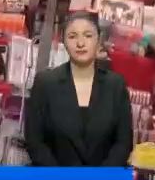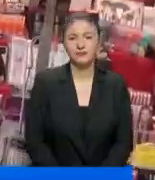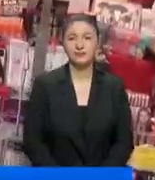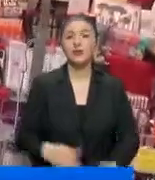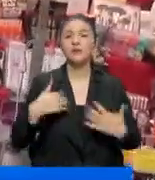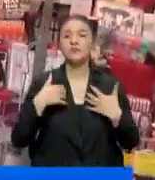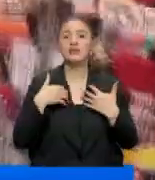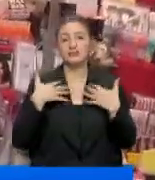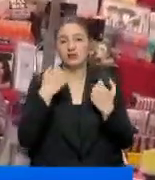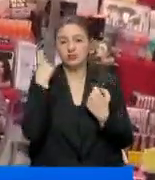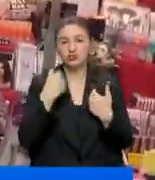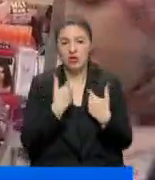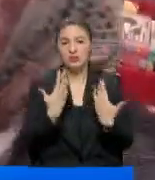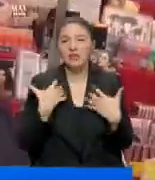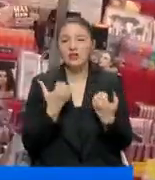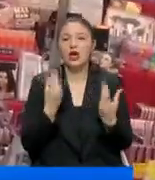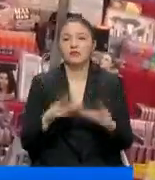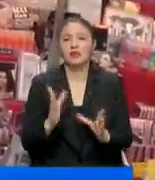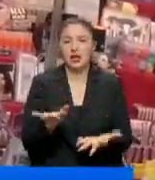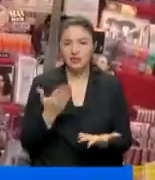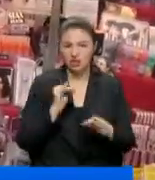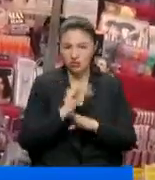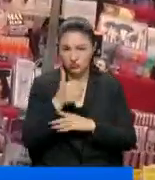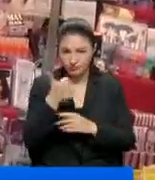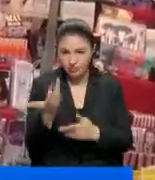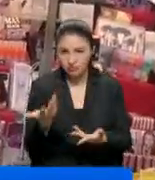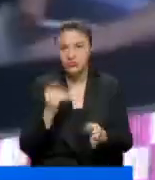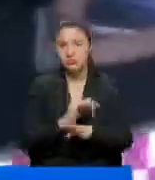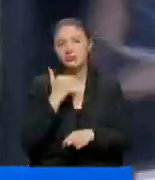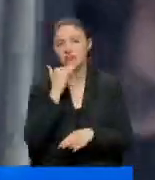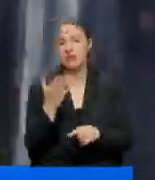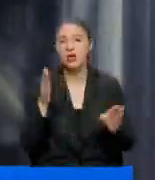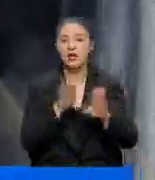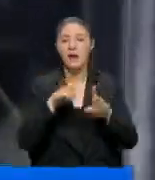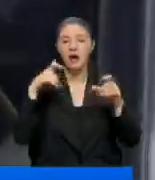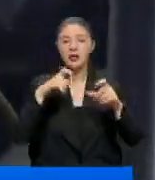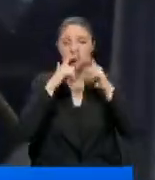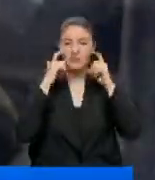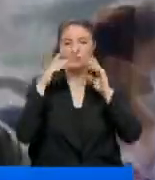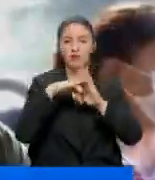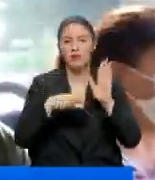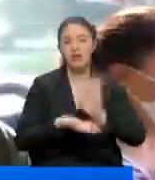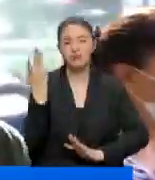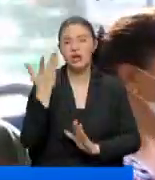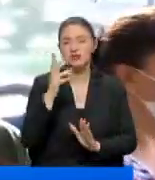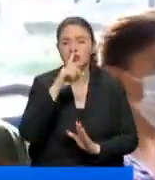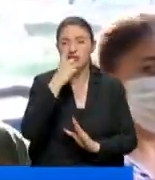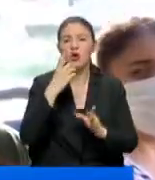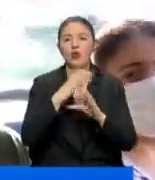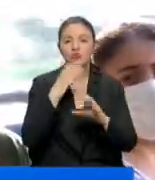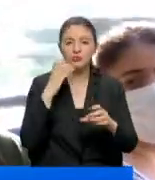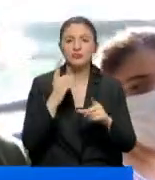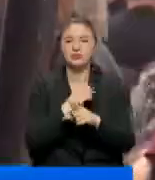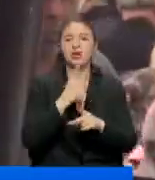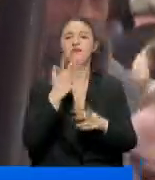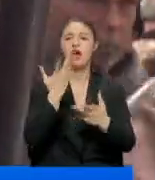Ben sağlığımı düşünüyorum. Sağlık olmadan yaşanır mı? Yaşanmıyor. Kapalı alanda maske kuralı kaldırıldı. Artık sadece toplu